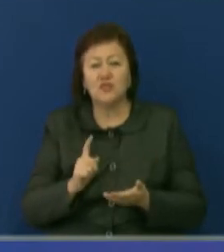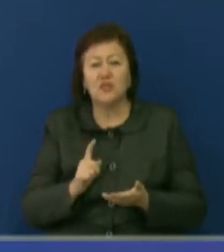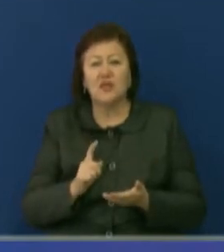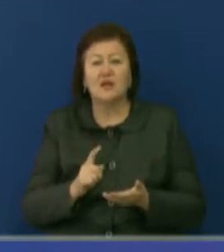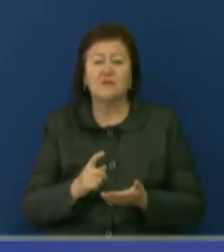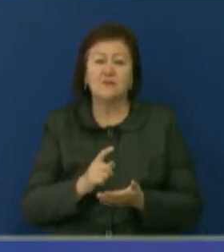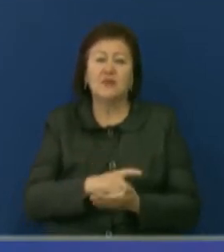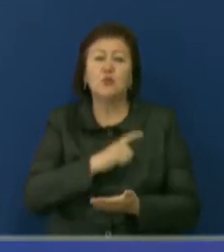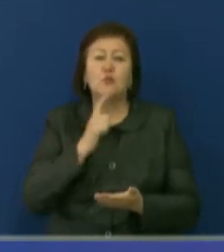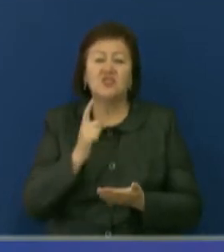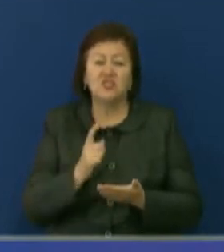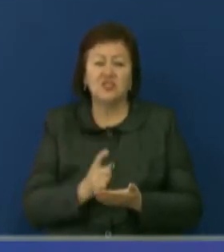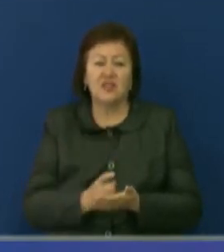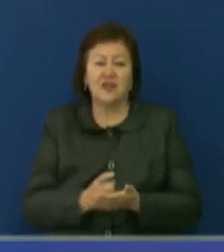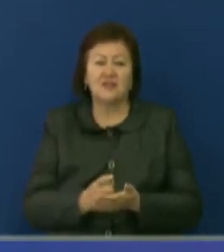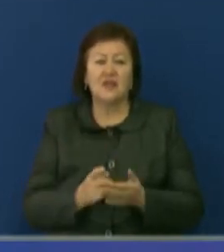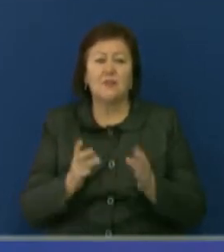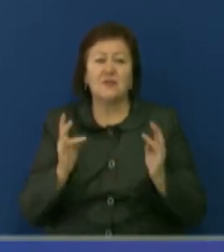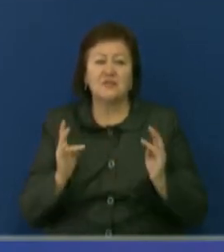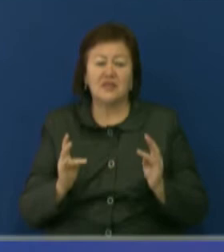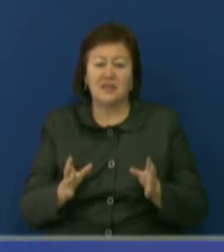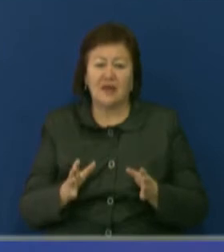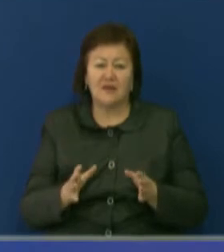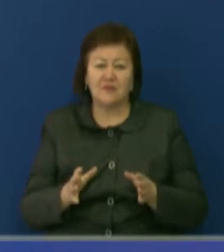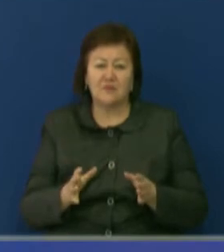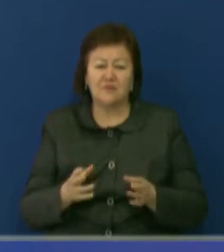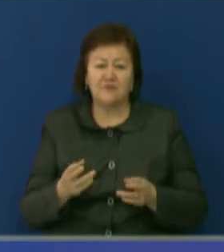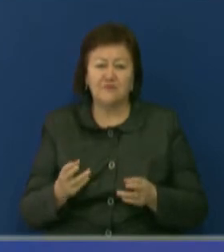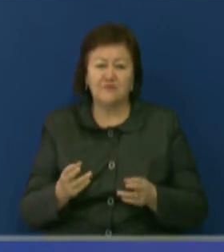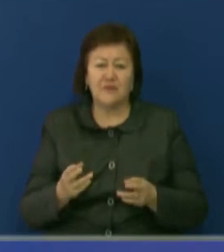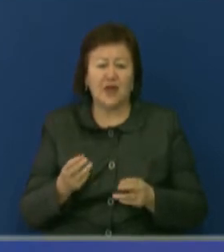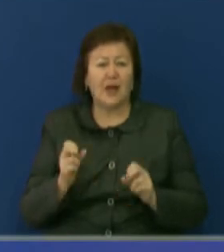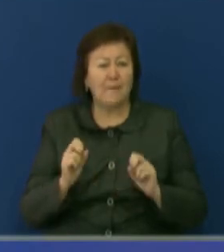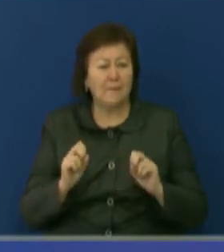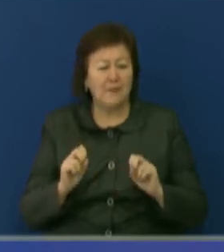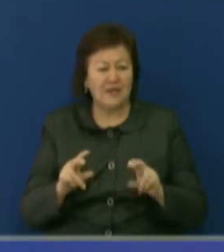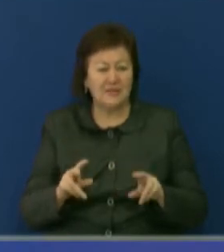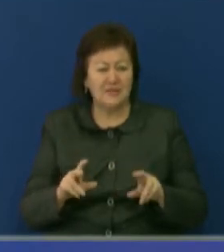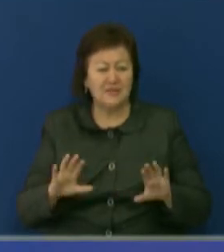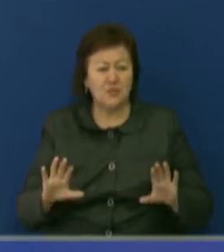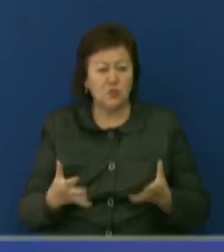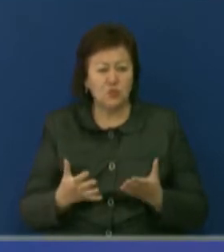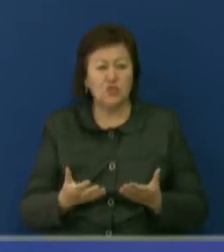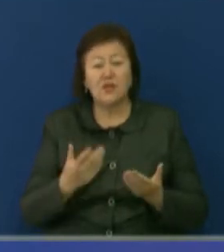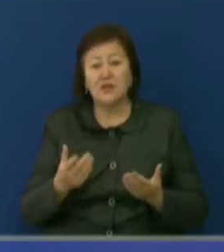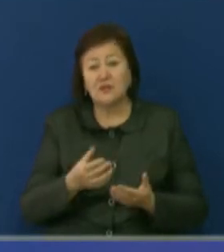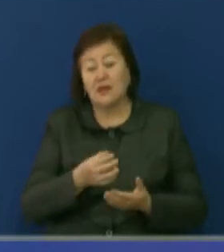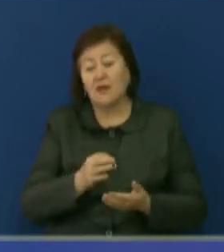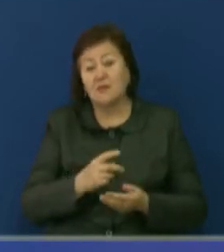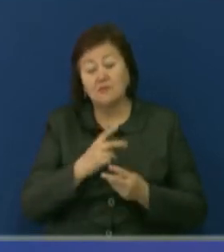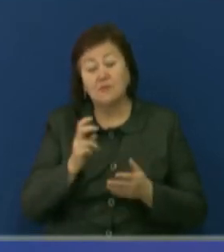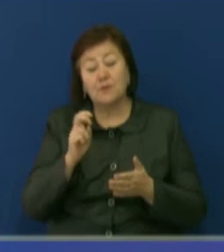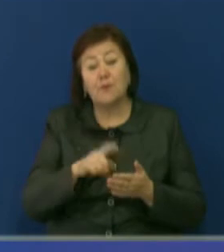оңары учаскелік полиция инспекторлары отбасы тұрмыстық қатынастар саласында құқық бұзушылықтар жасауға бейім адамдарды анықтап,